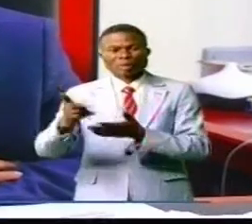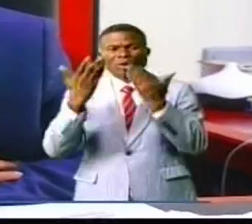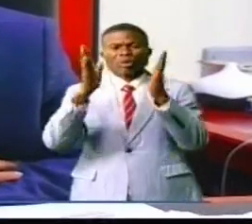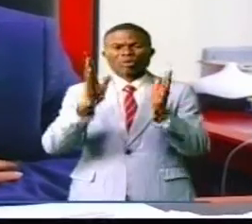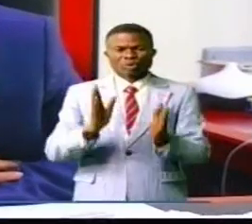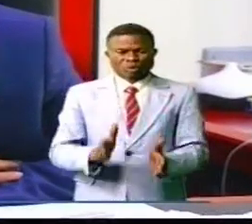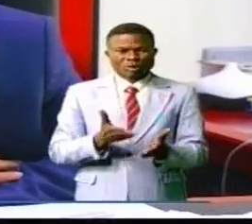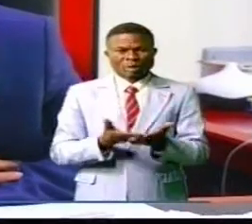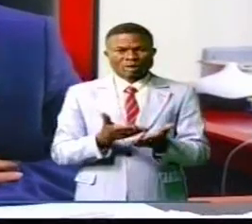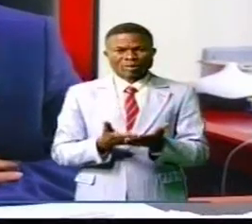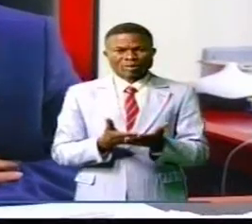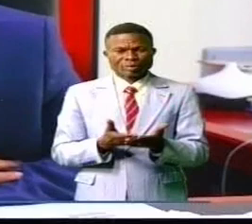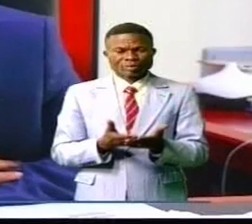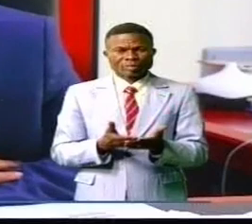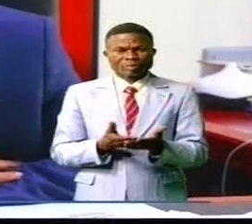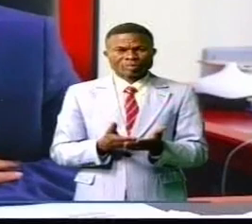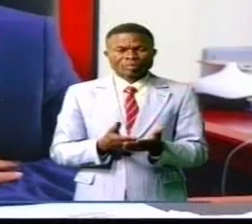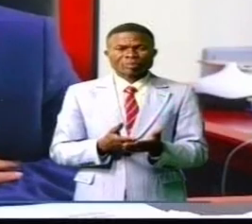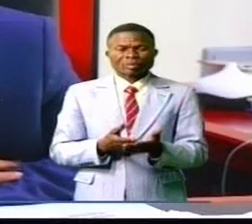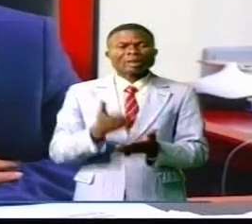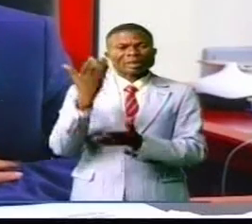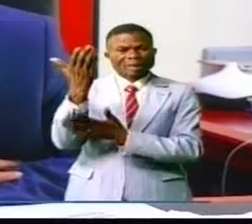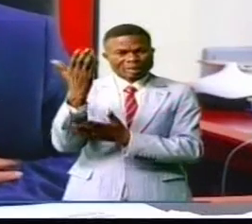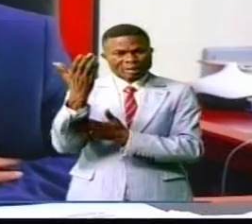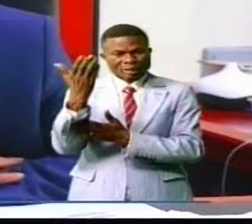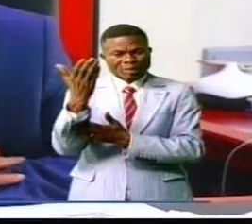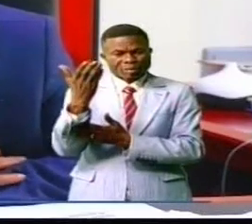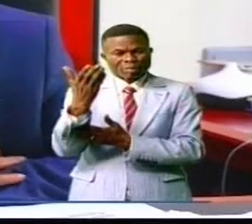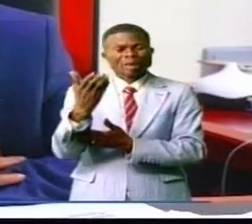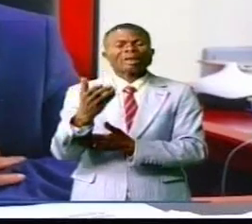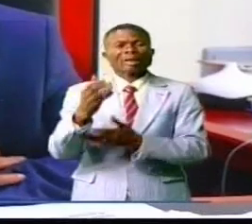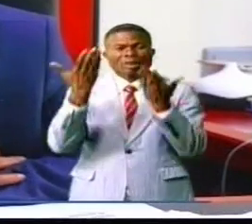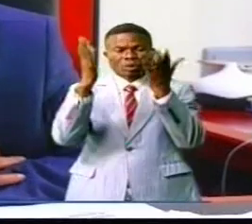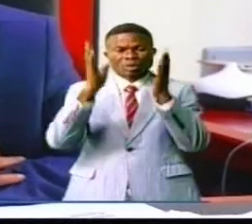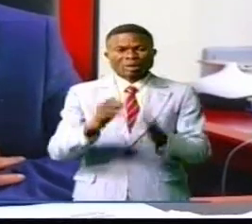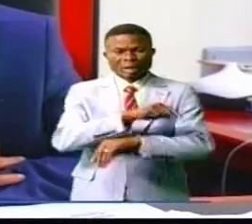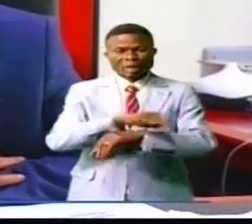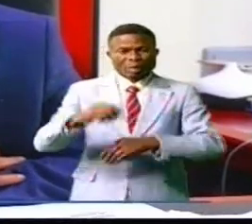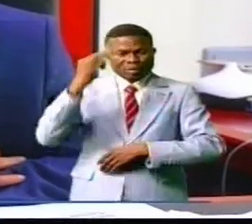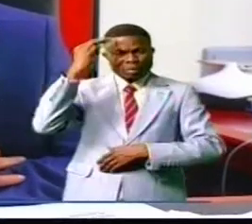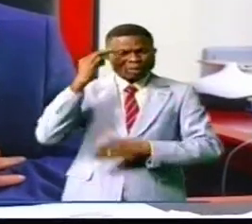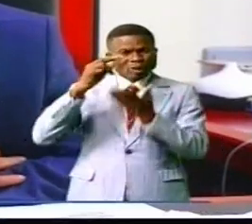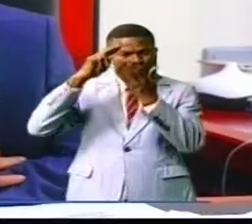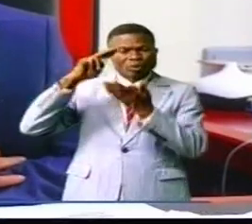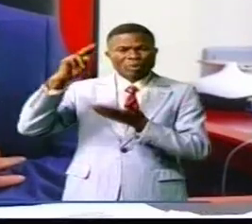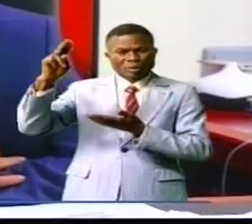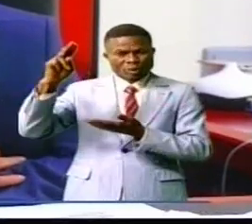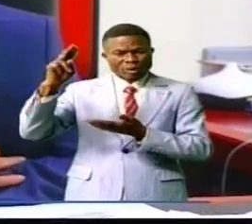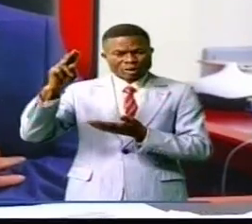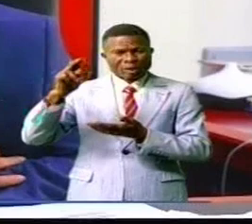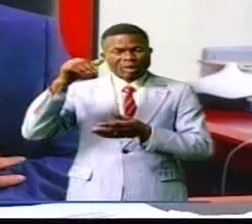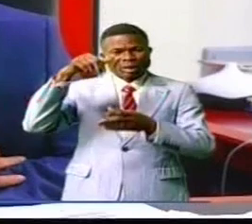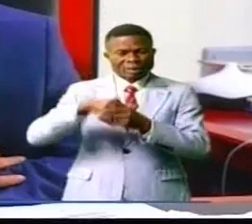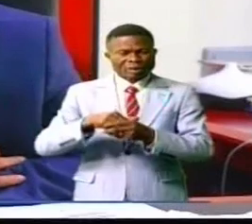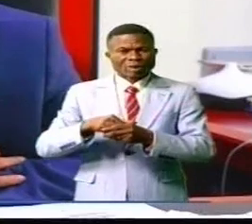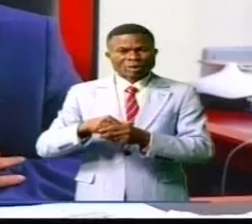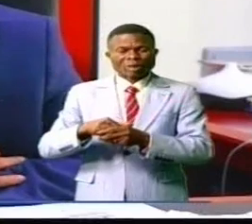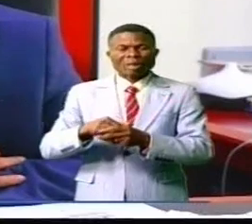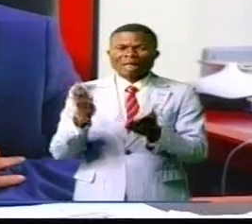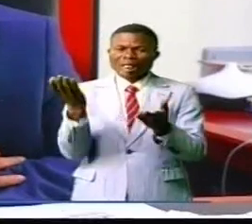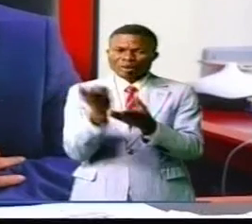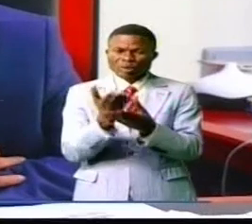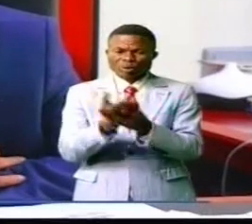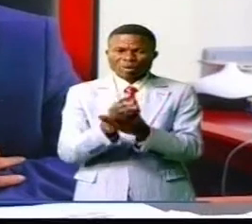étudiants. Ce sont des recommandations de la tutelle, ici le ministère de l'ESU, contenues dans la circulaire,